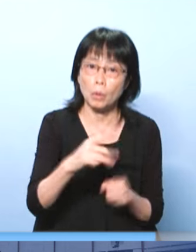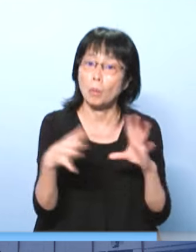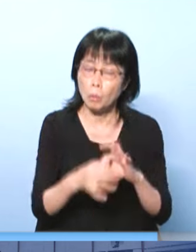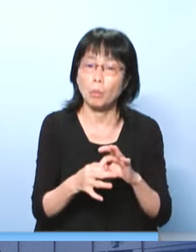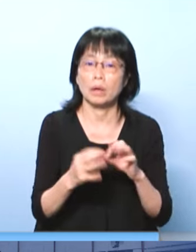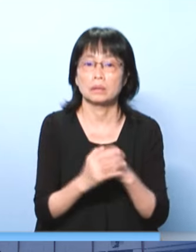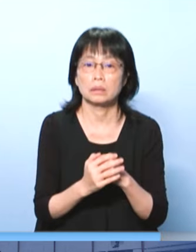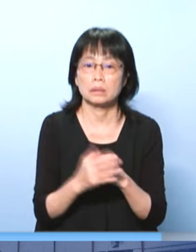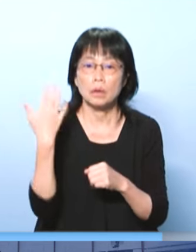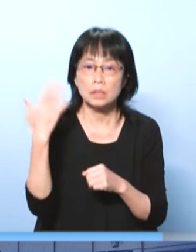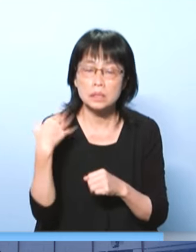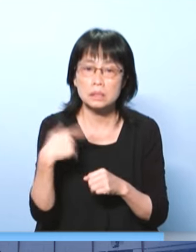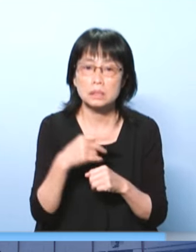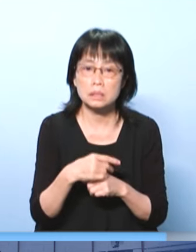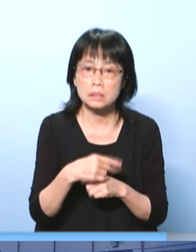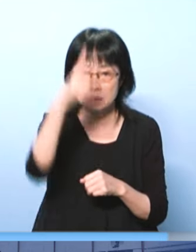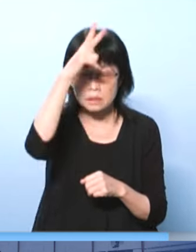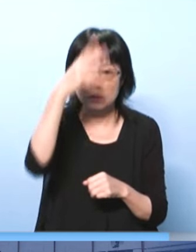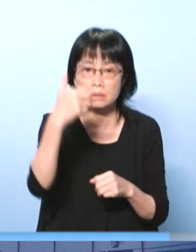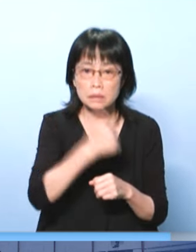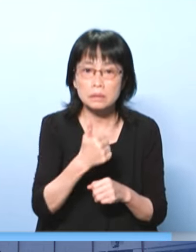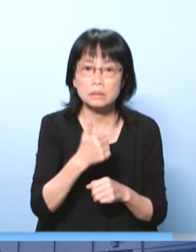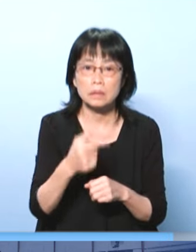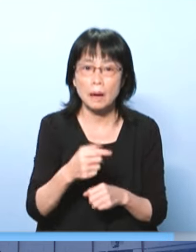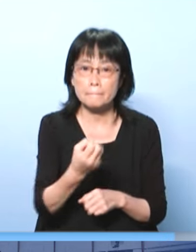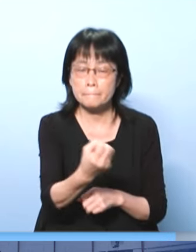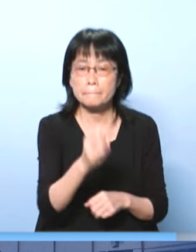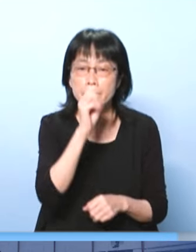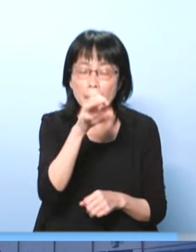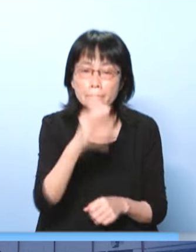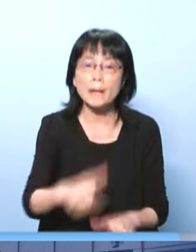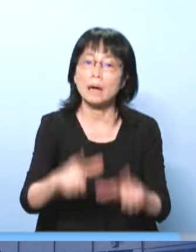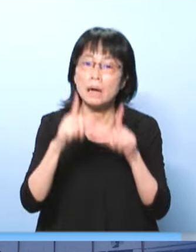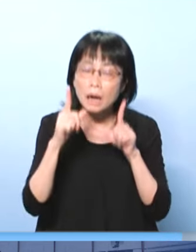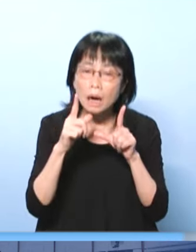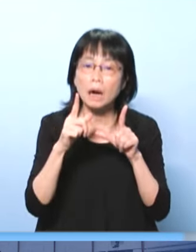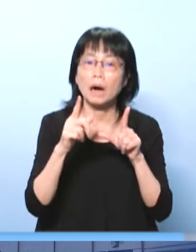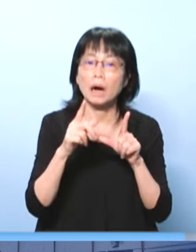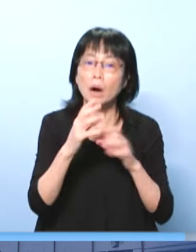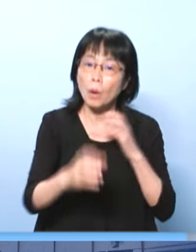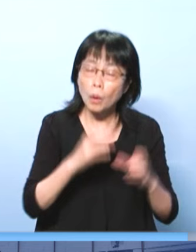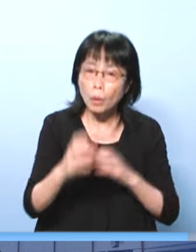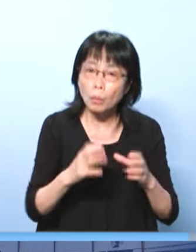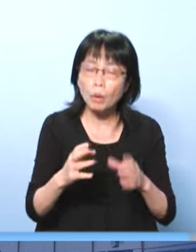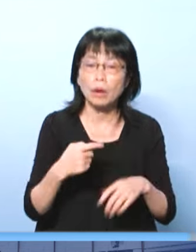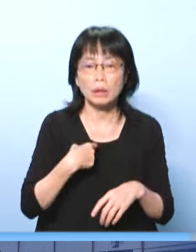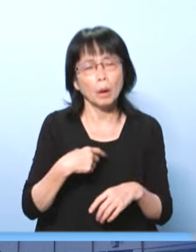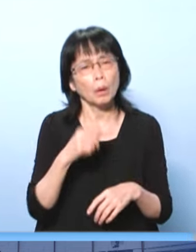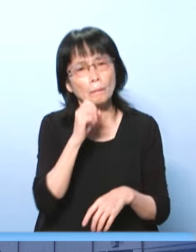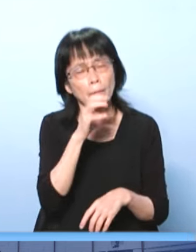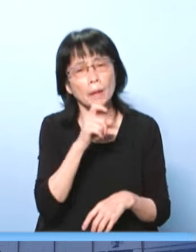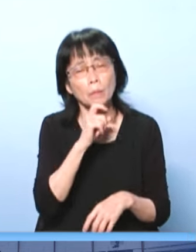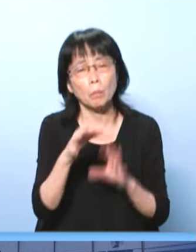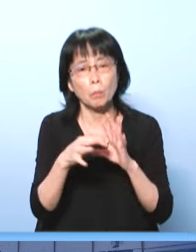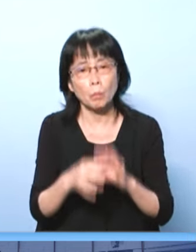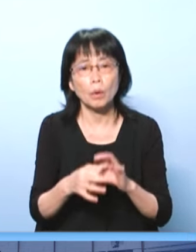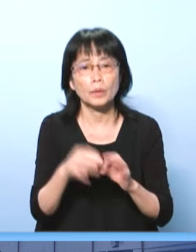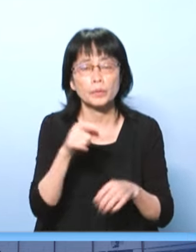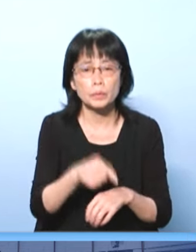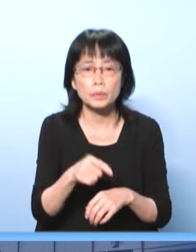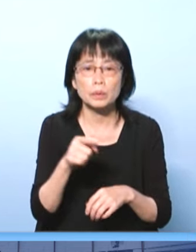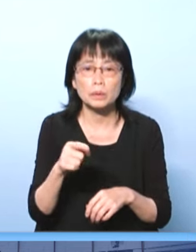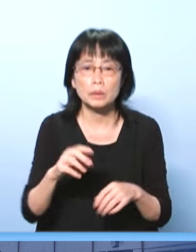呢個答問大會上面咧，都建議咧就係用直升機咧提供呢個跨境嘅服務嘅，咁最好就喺我哋嘅國